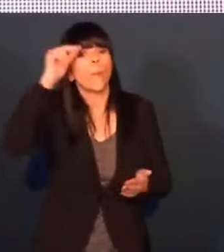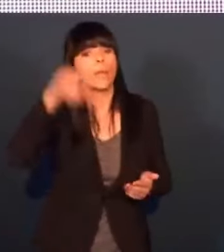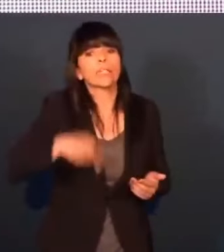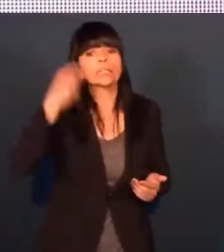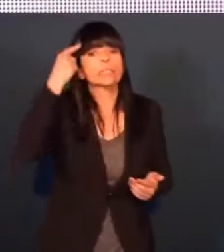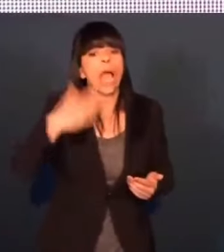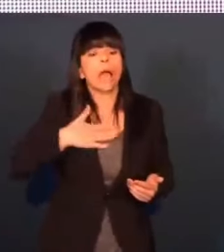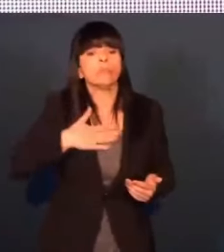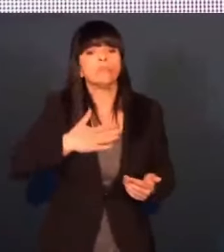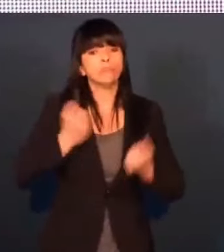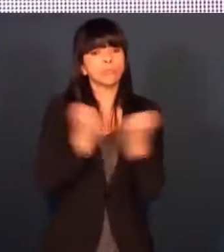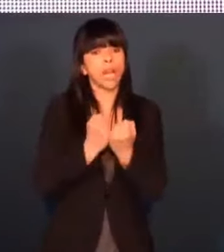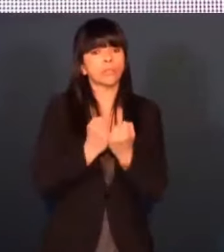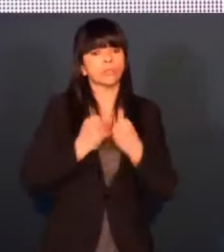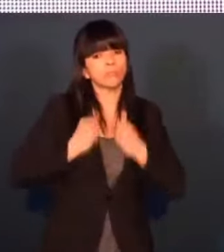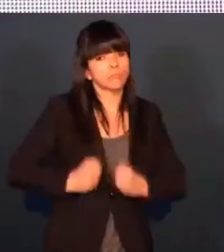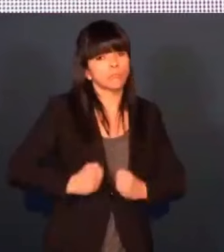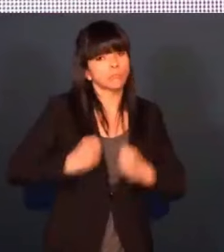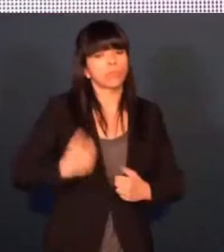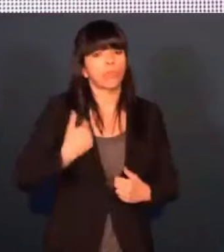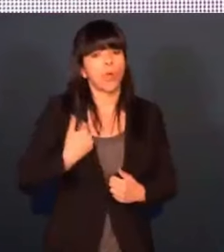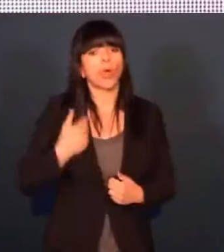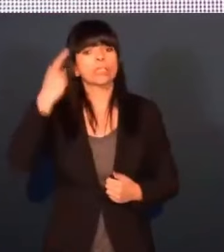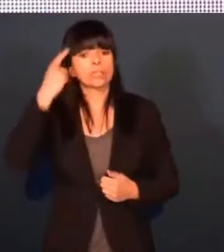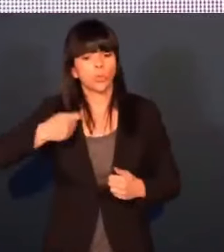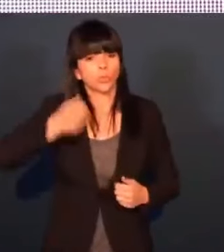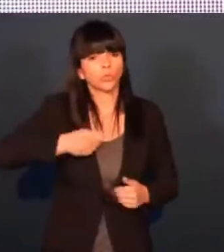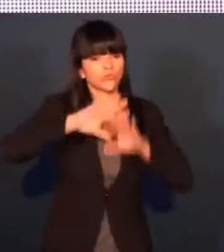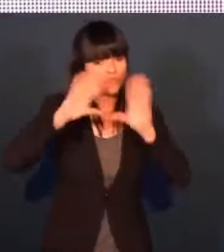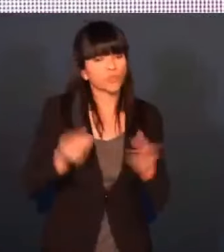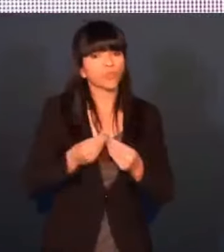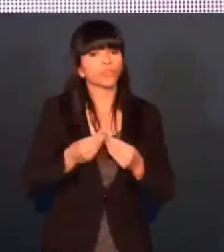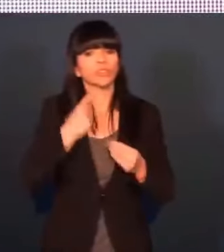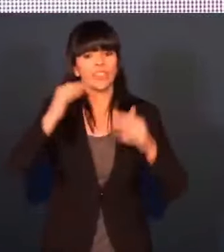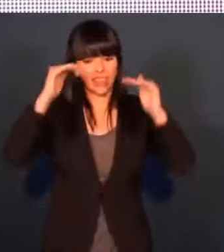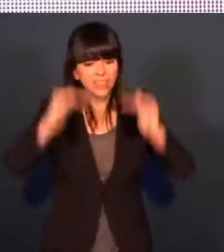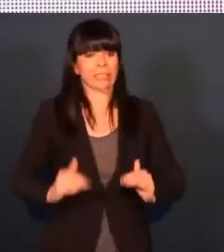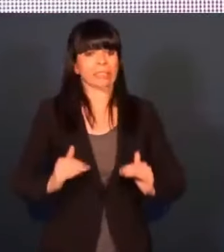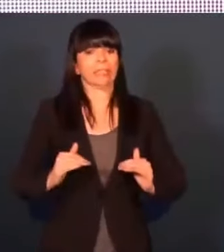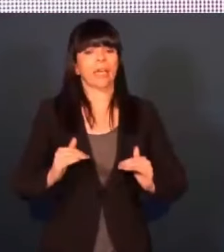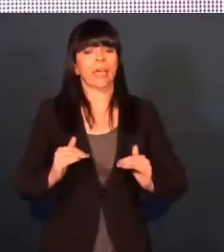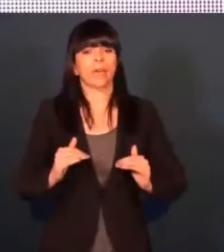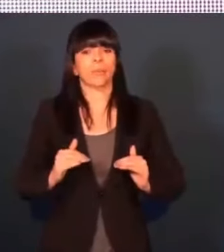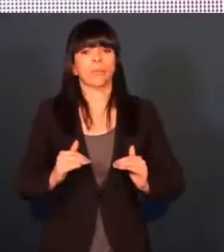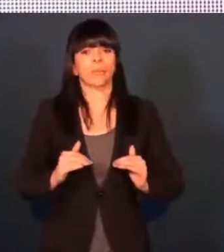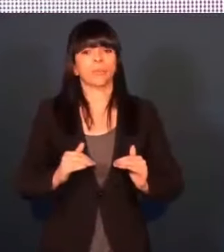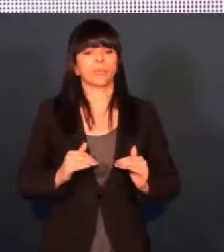най-високата смъртност от сърдечно-съдови заболявания и оттам и с много ниска